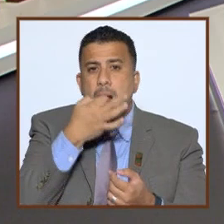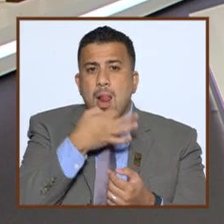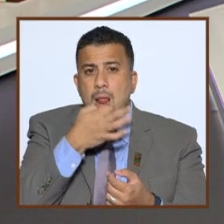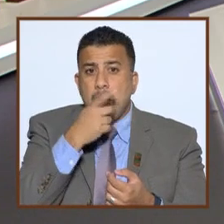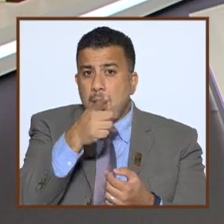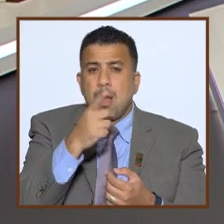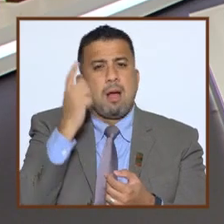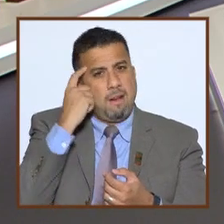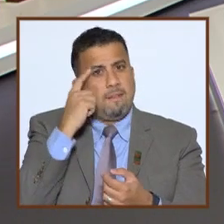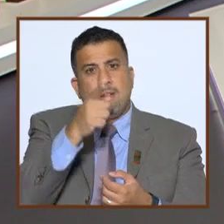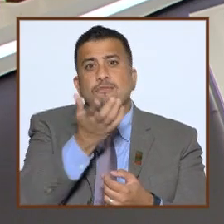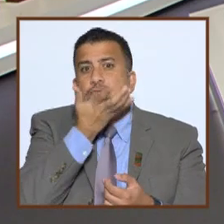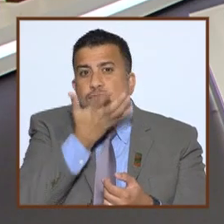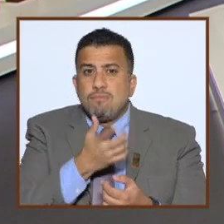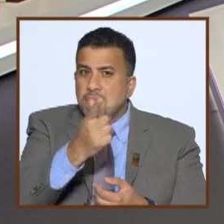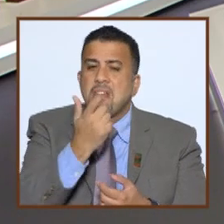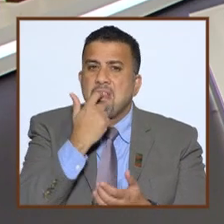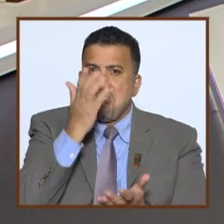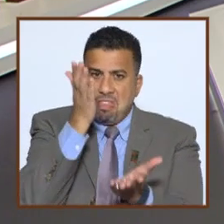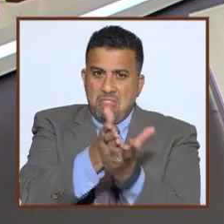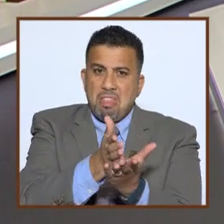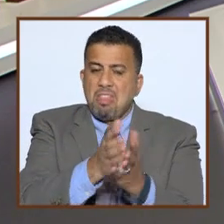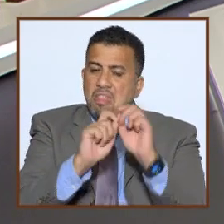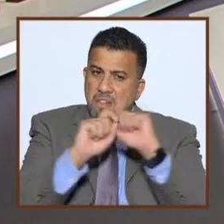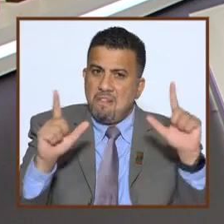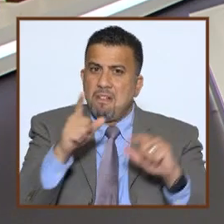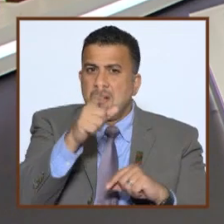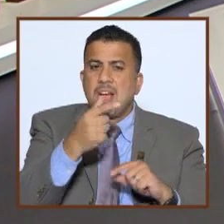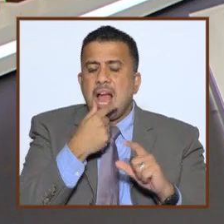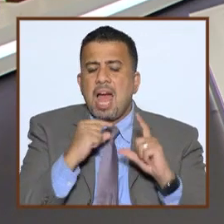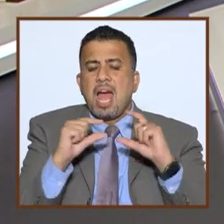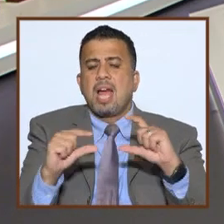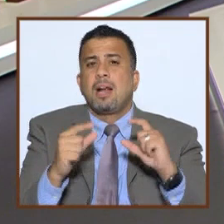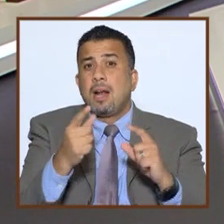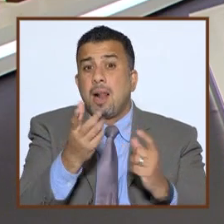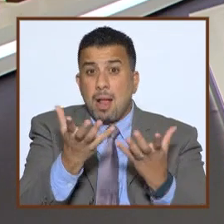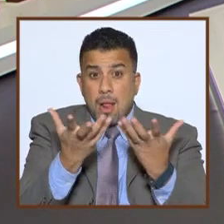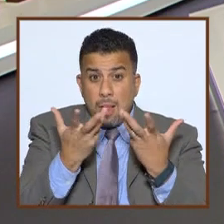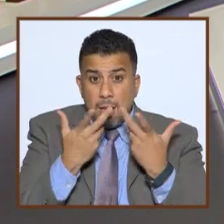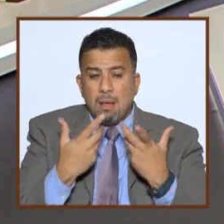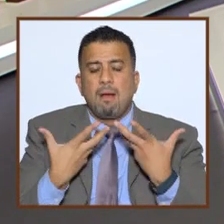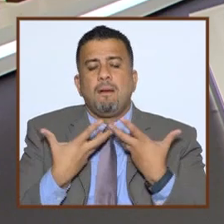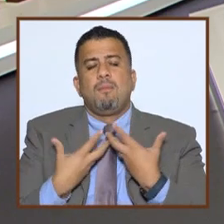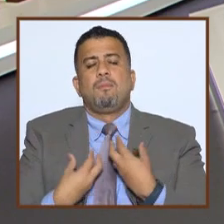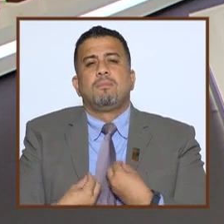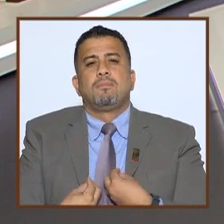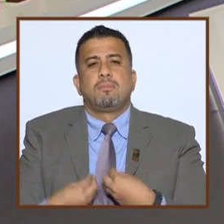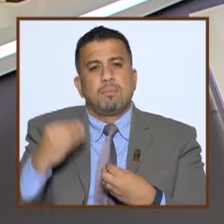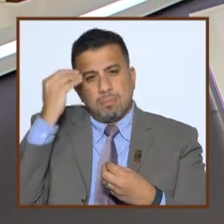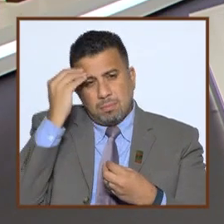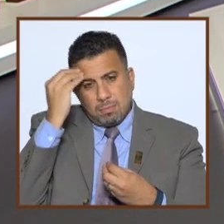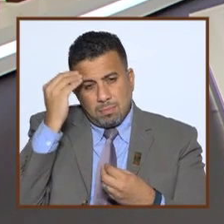وربي سبحانه وتعالى همم يدخل كلامك في صدري واحاول ان اكون من الذين